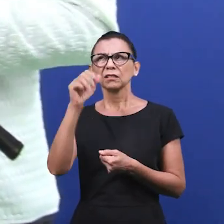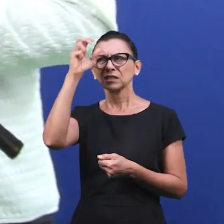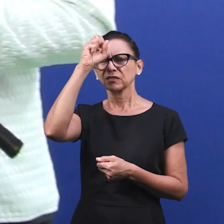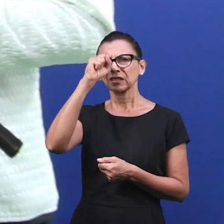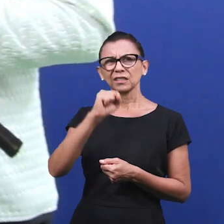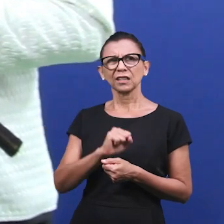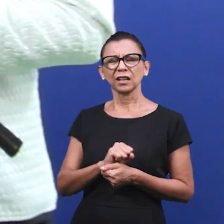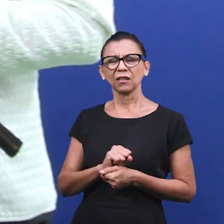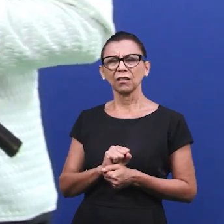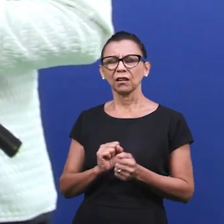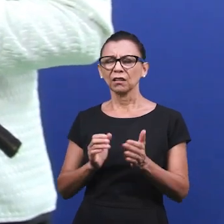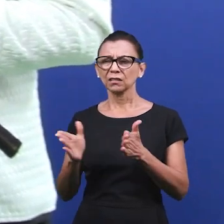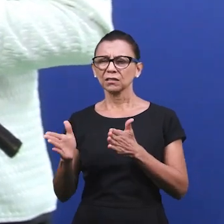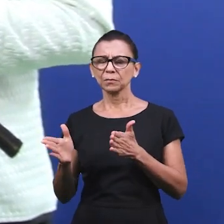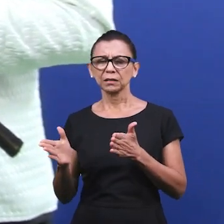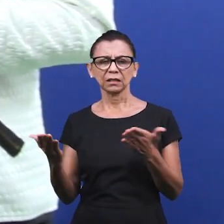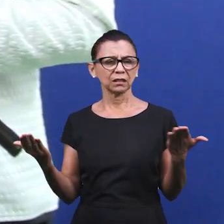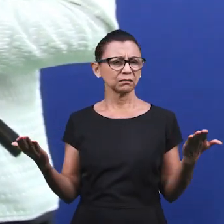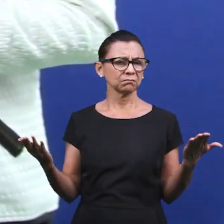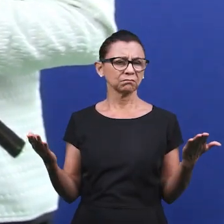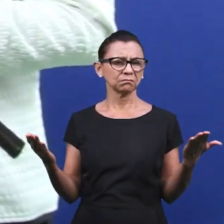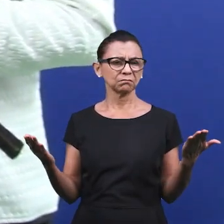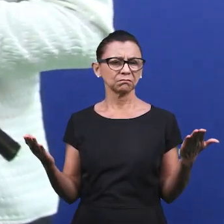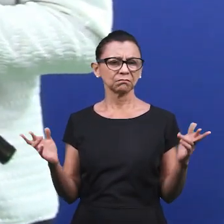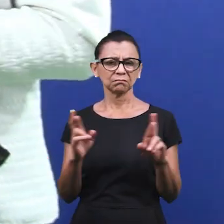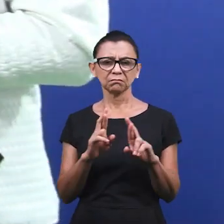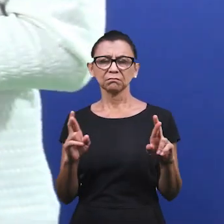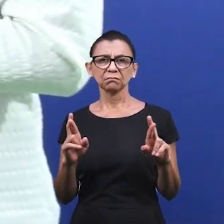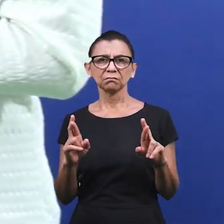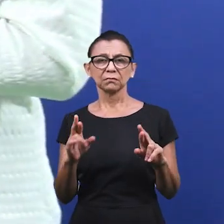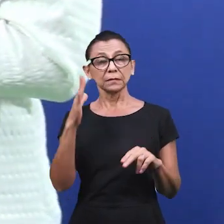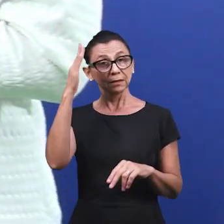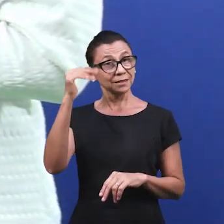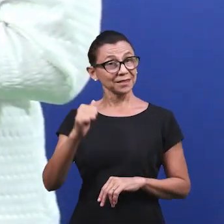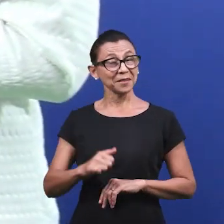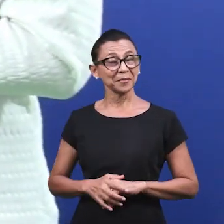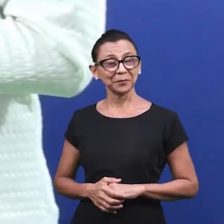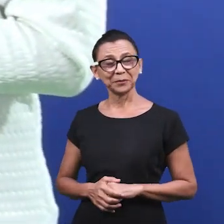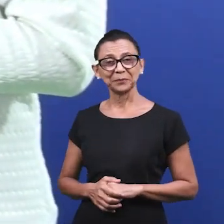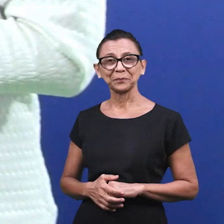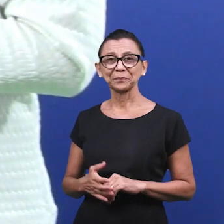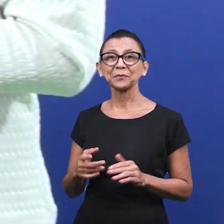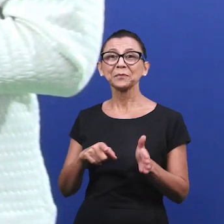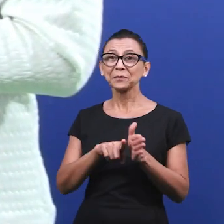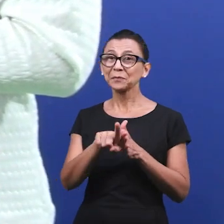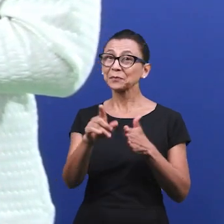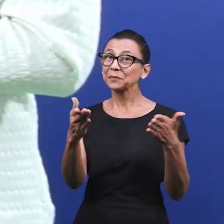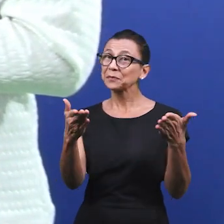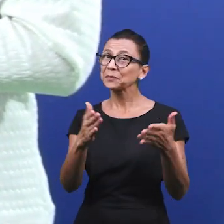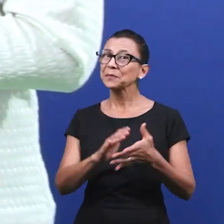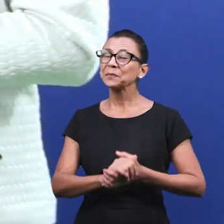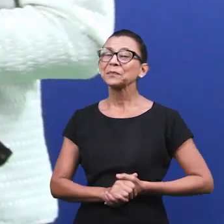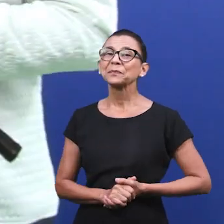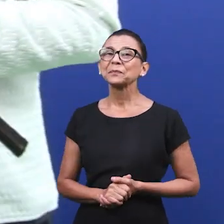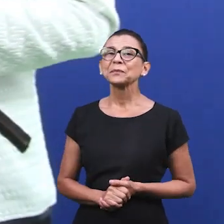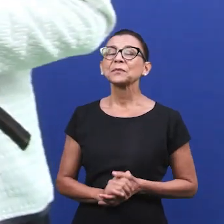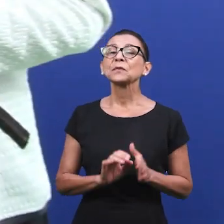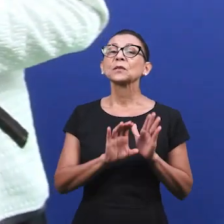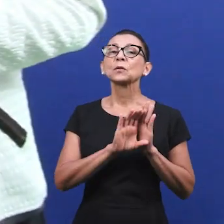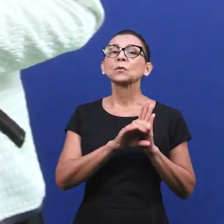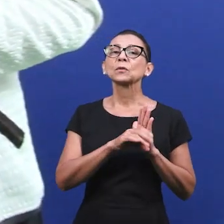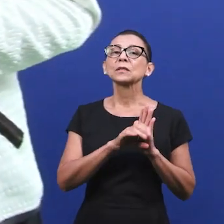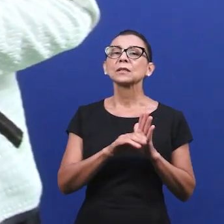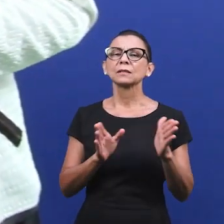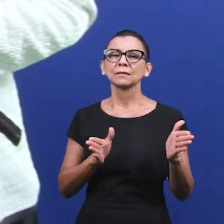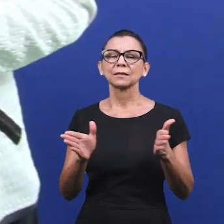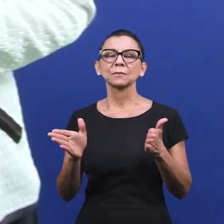pour l'apprentissage et l'accessibilité? Vous savez, et c'est celle-là la question que j'aimerais